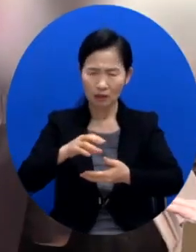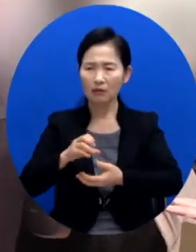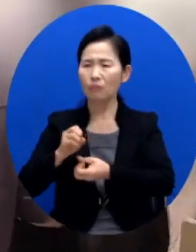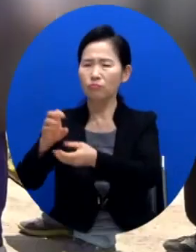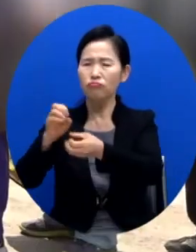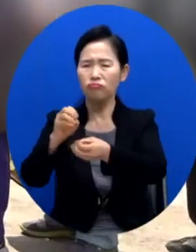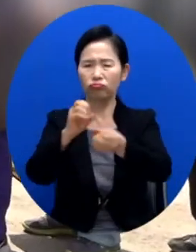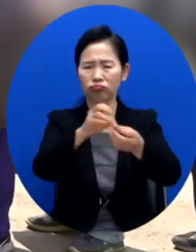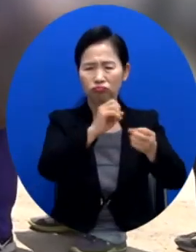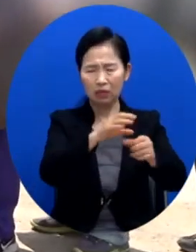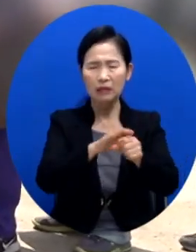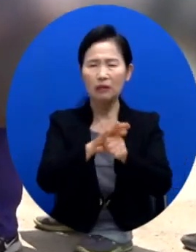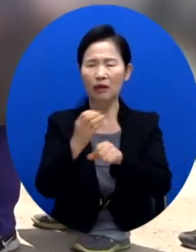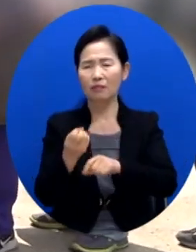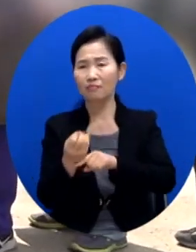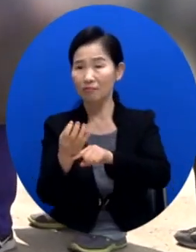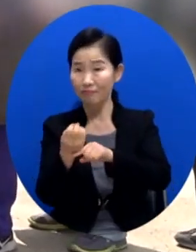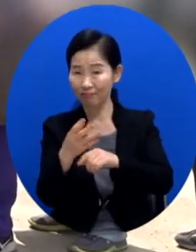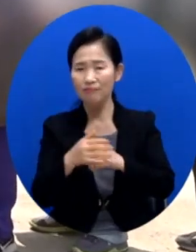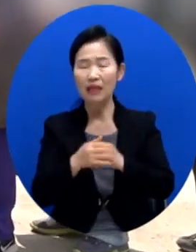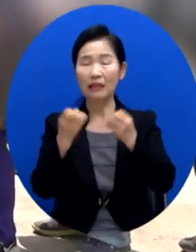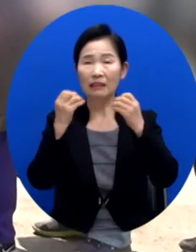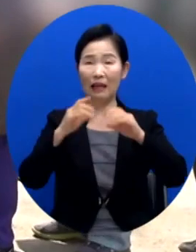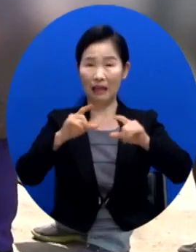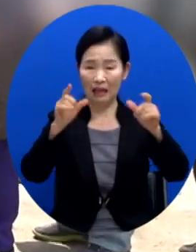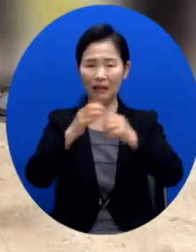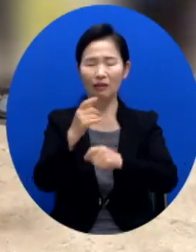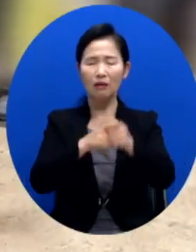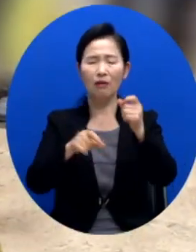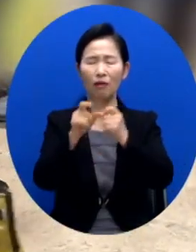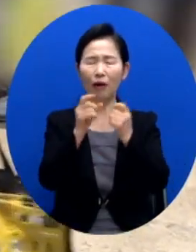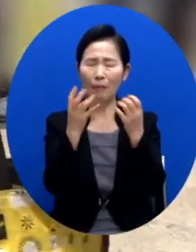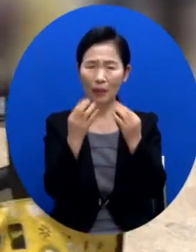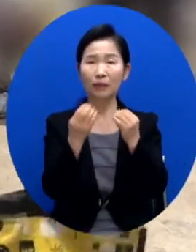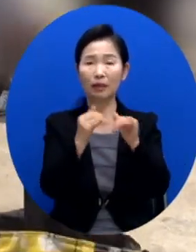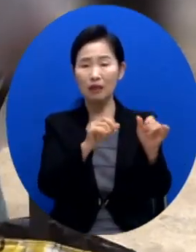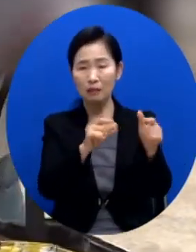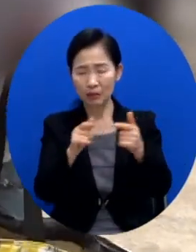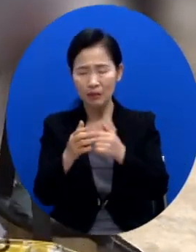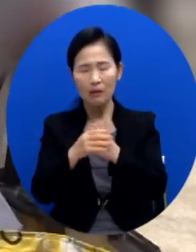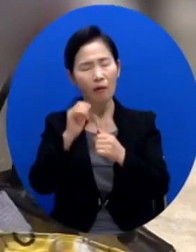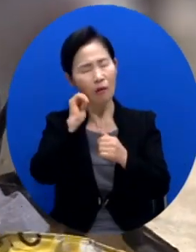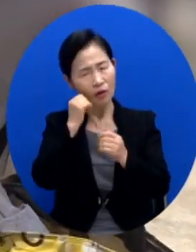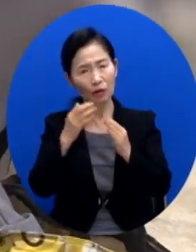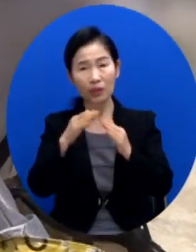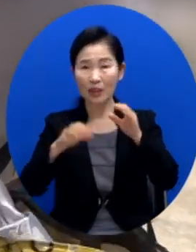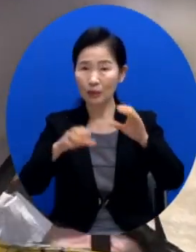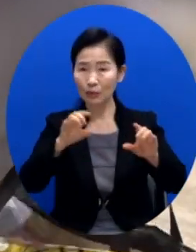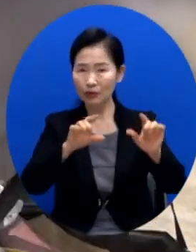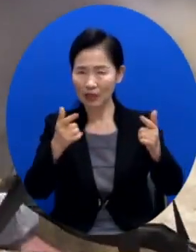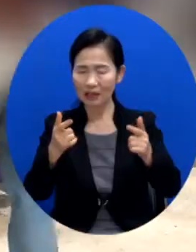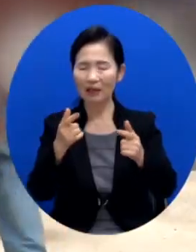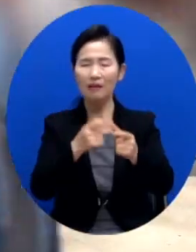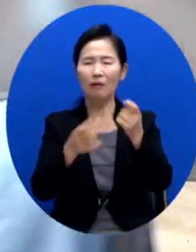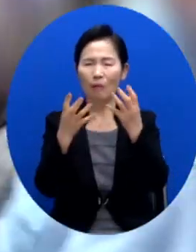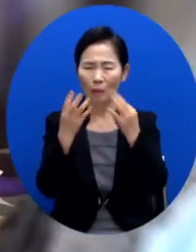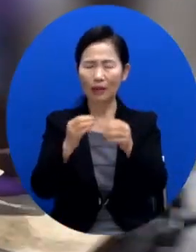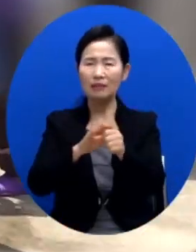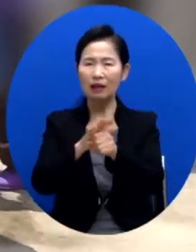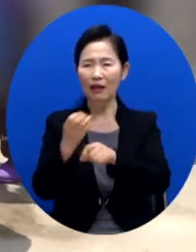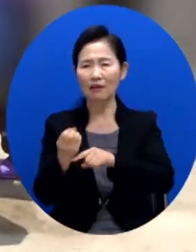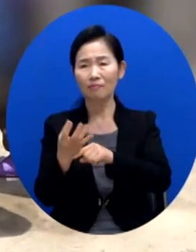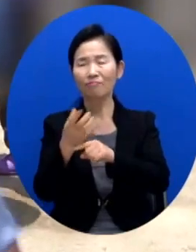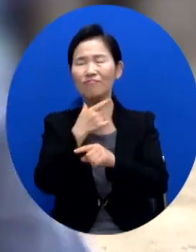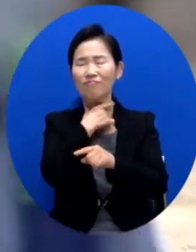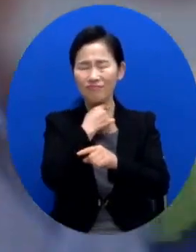사랑을 전해왔습니다. 새해에는 더 많은 사람들이 어려운 이웃들에게 더 많은 사랑을 전하는 한 해가 되길